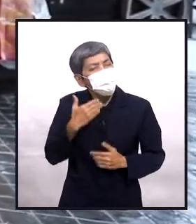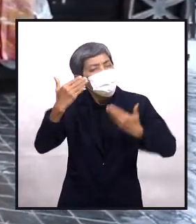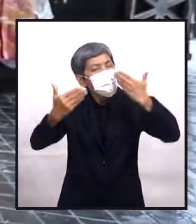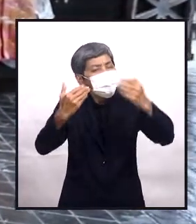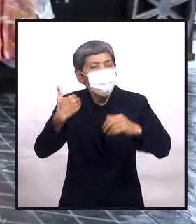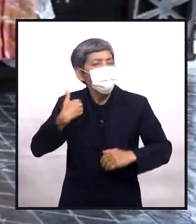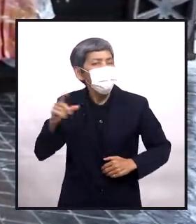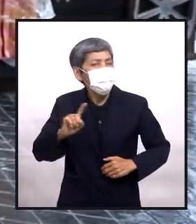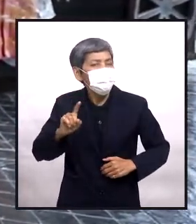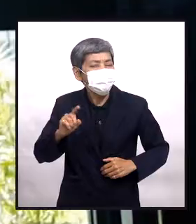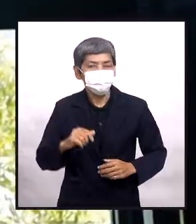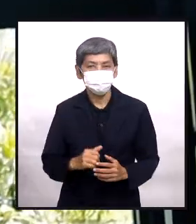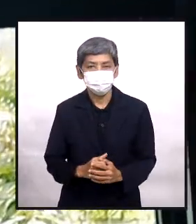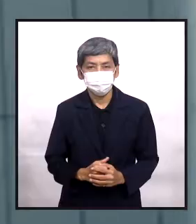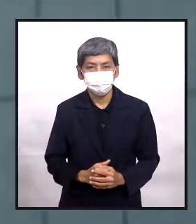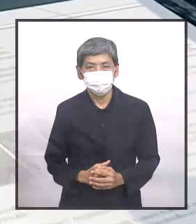จกรรมอะไรที่นี่บ้างค่ะ